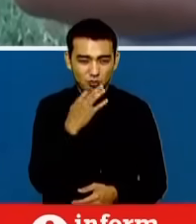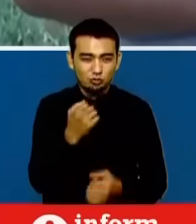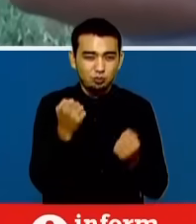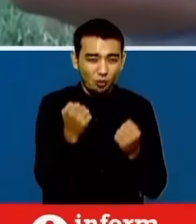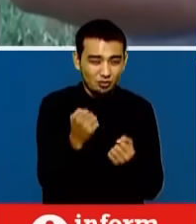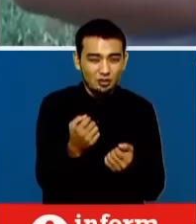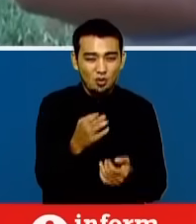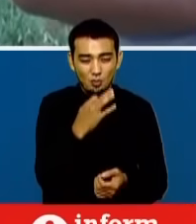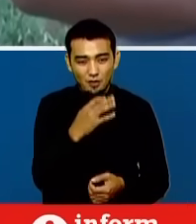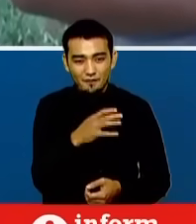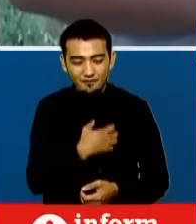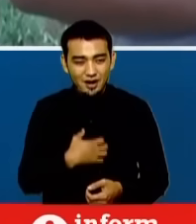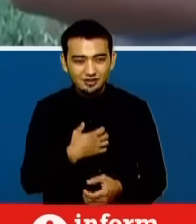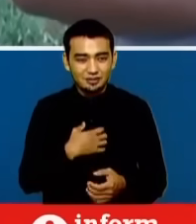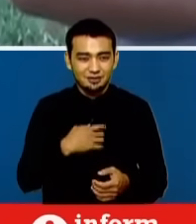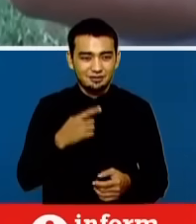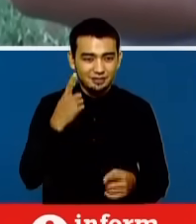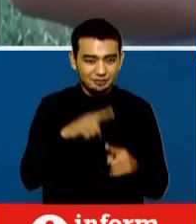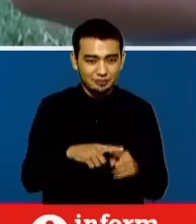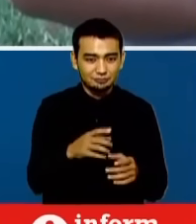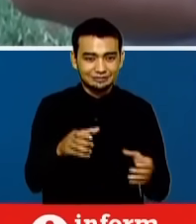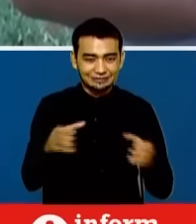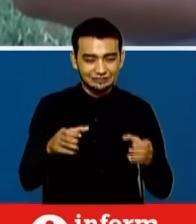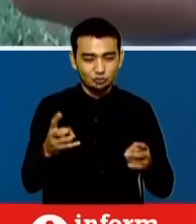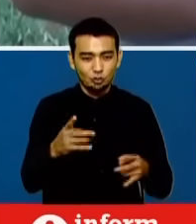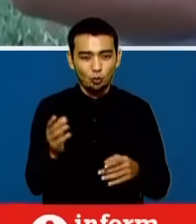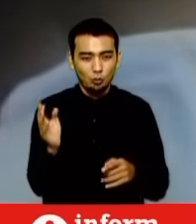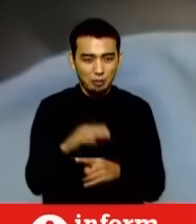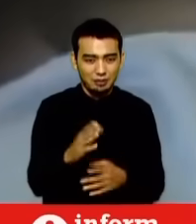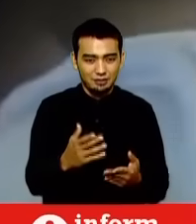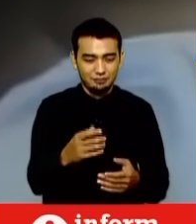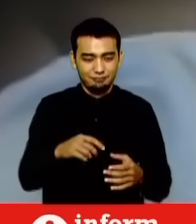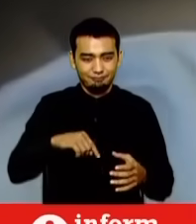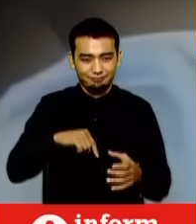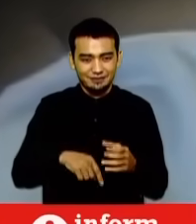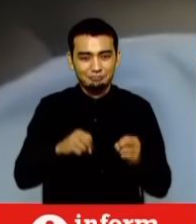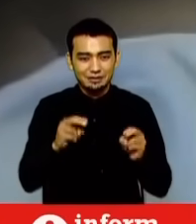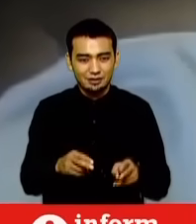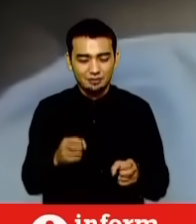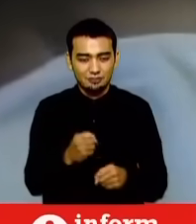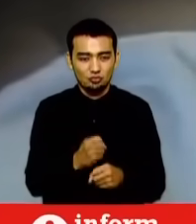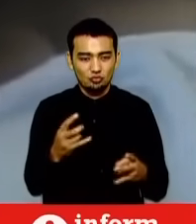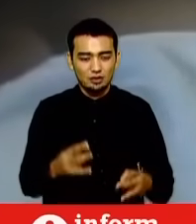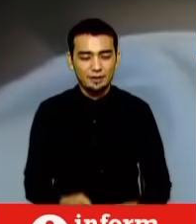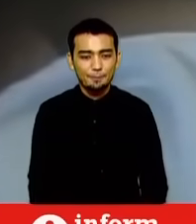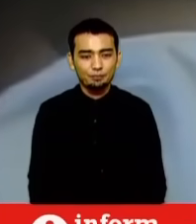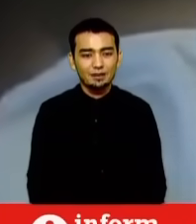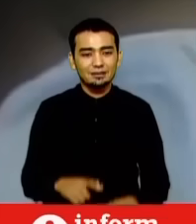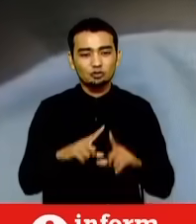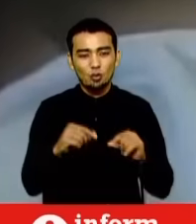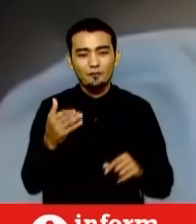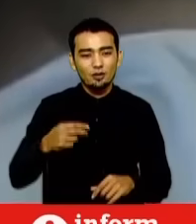спорттық ойындарға қажетті құрылғылар жылжымайтындай етіп орнатылуы керек дейді. Біз мектептің әкімшілігін, мектептің директорын